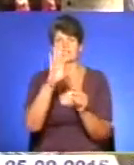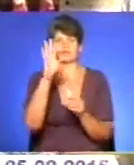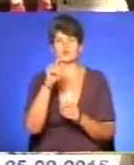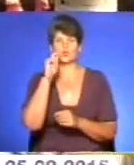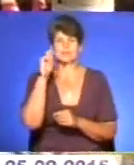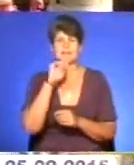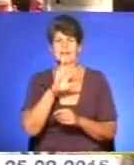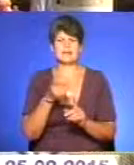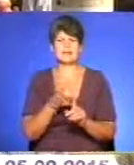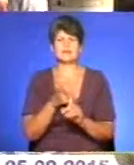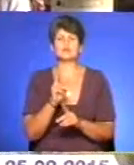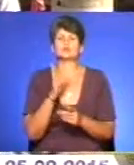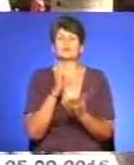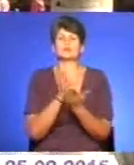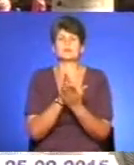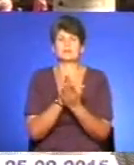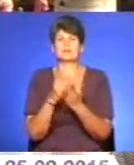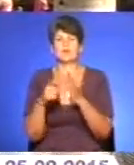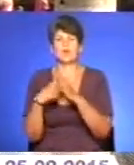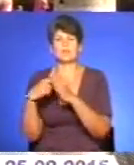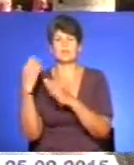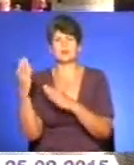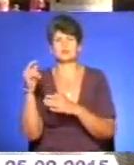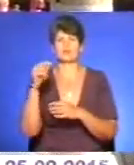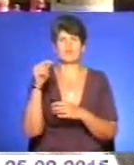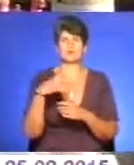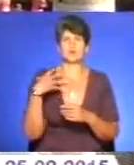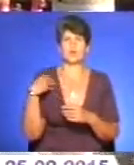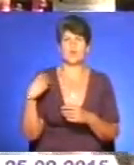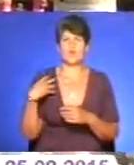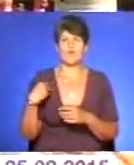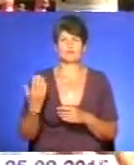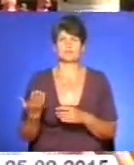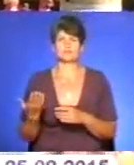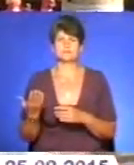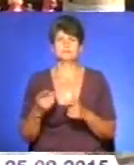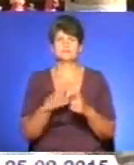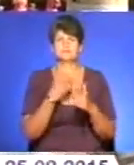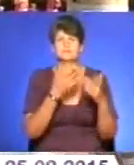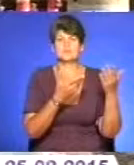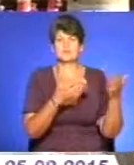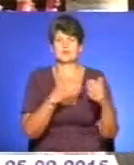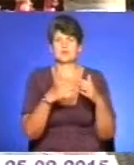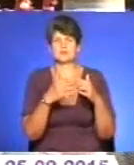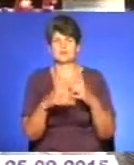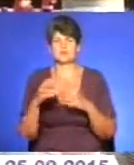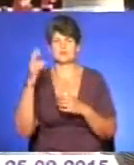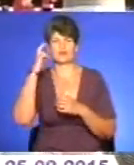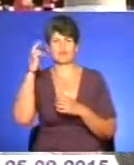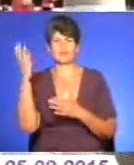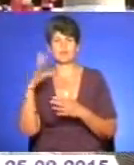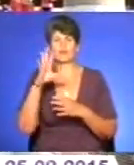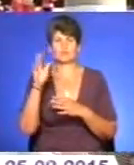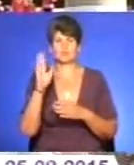незалежно від того, хто де знаходиться, чи в Донецьку, чи в Луганську, чи в Львові, чи в Херсоні, чи в Києві. Всі ми будемо